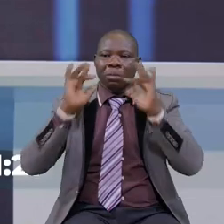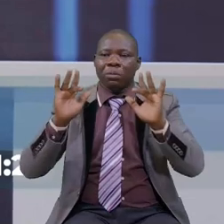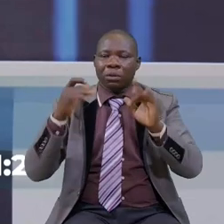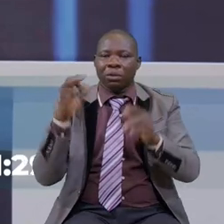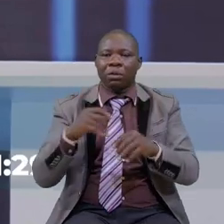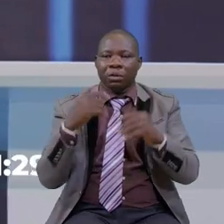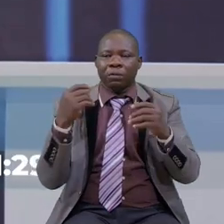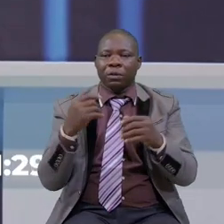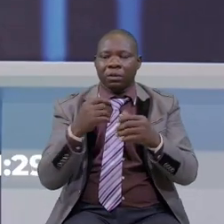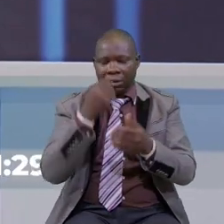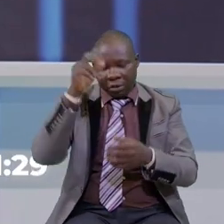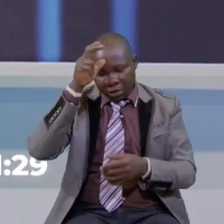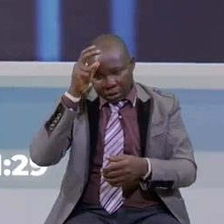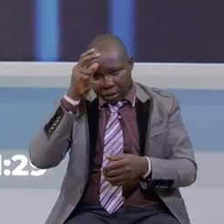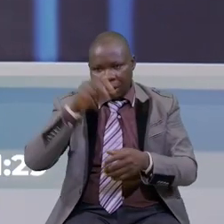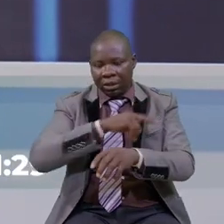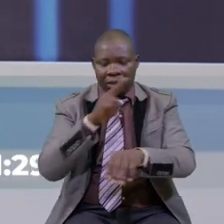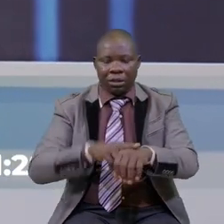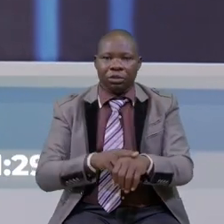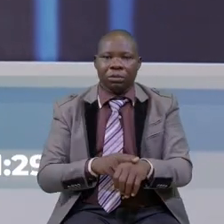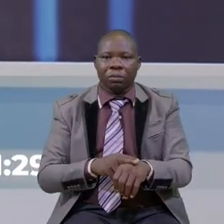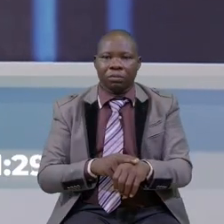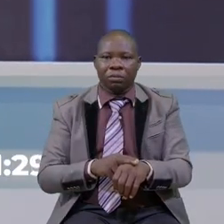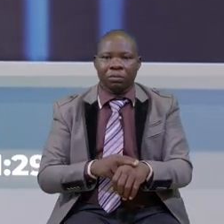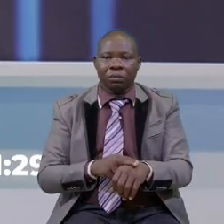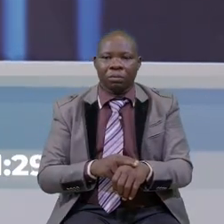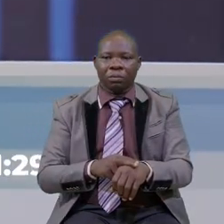rit de la nature satanique.